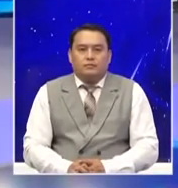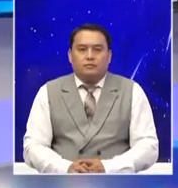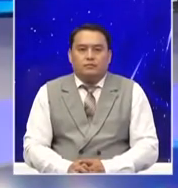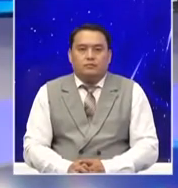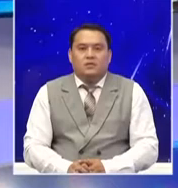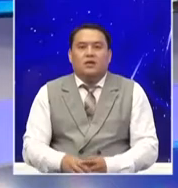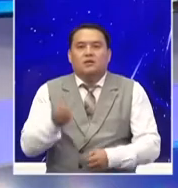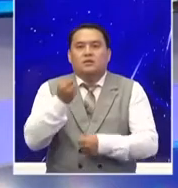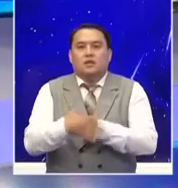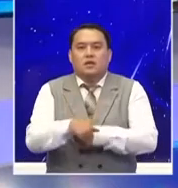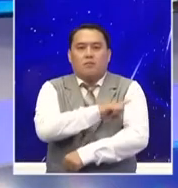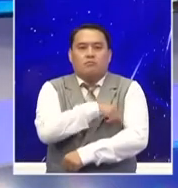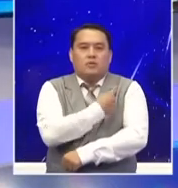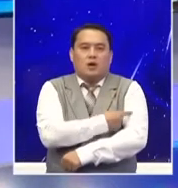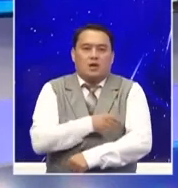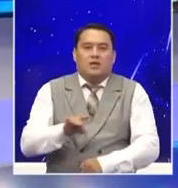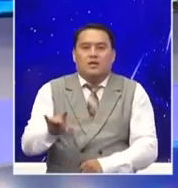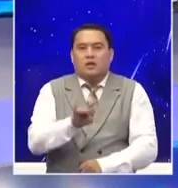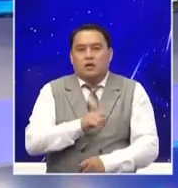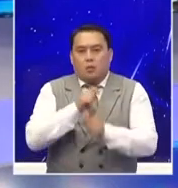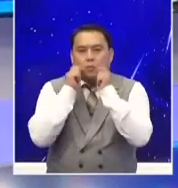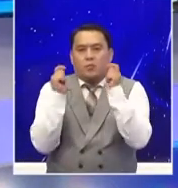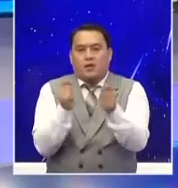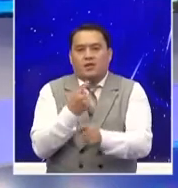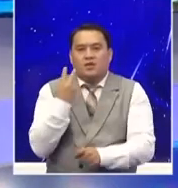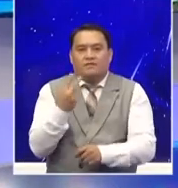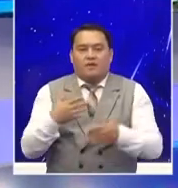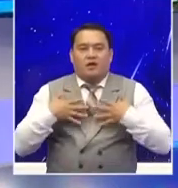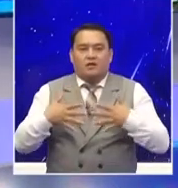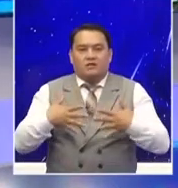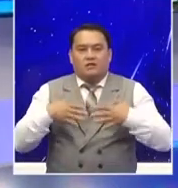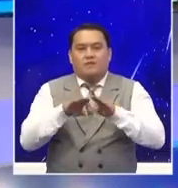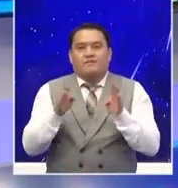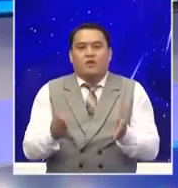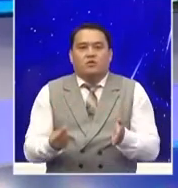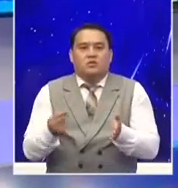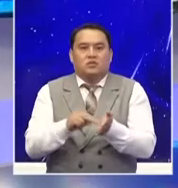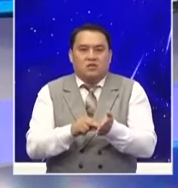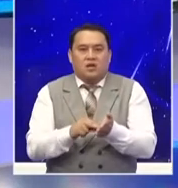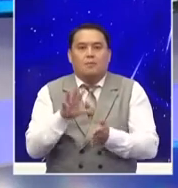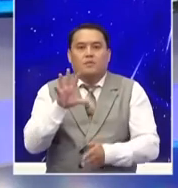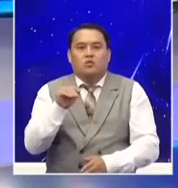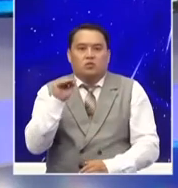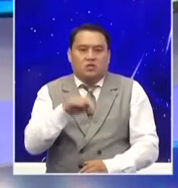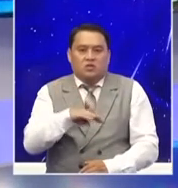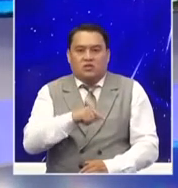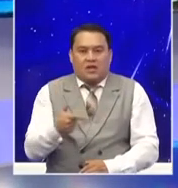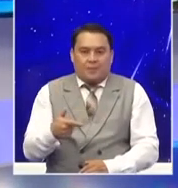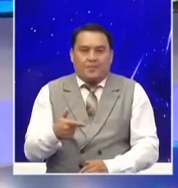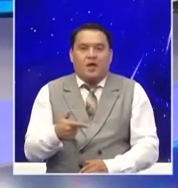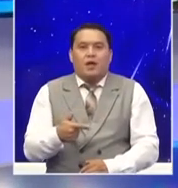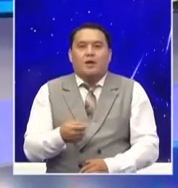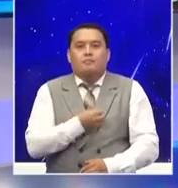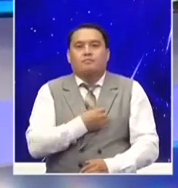Благотворящие. Центральной больнице Илийского района в дар переданы 2 кислородных концентратора. Стоимость каждого свыше 500 тысяч тенге. К